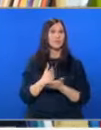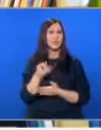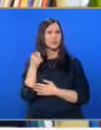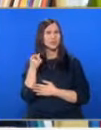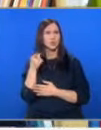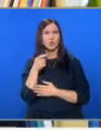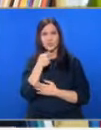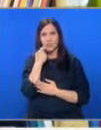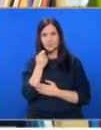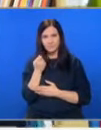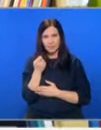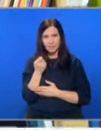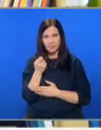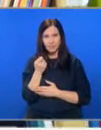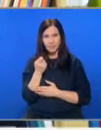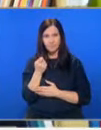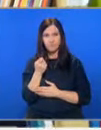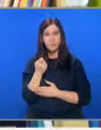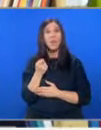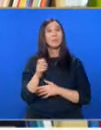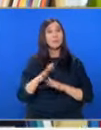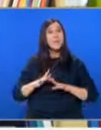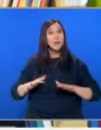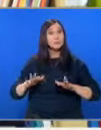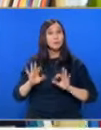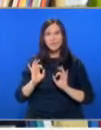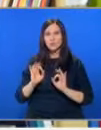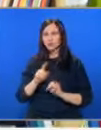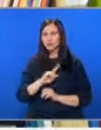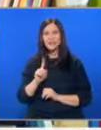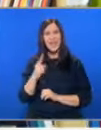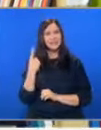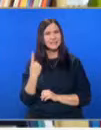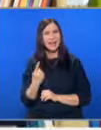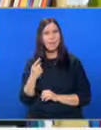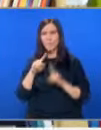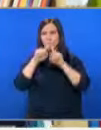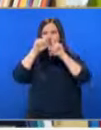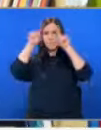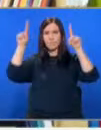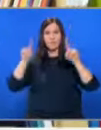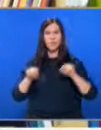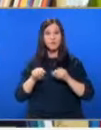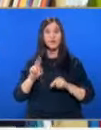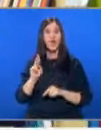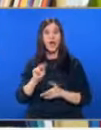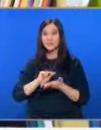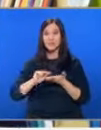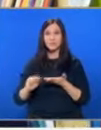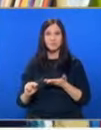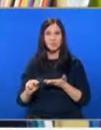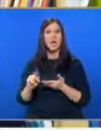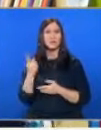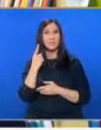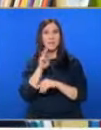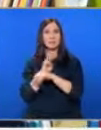този изпит. А на разположение всъщност не е само профила на Как се пише в ТРЕЦ, а